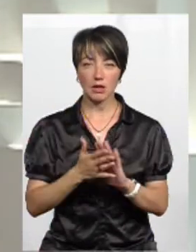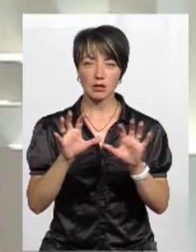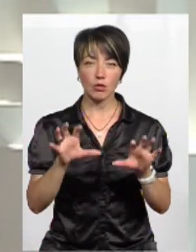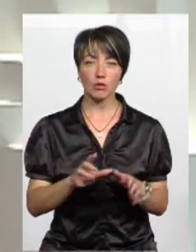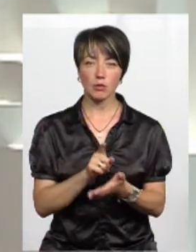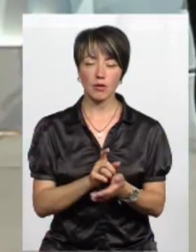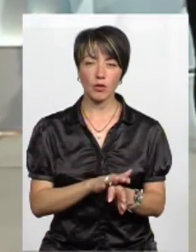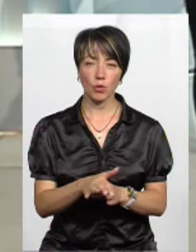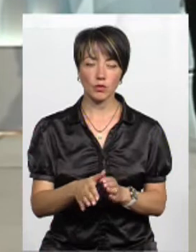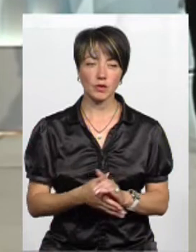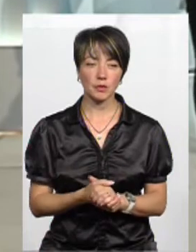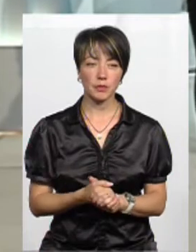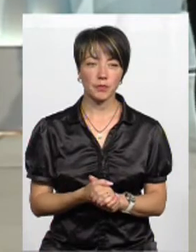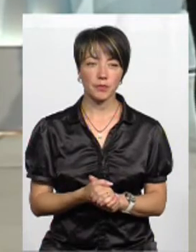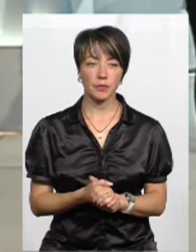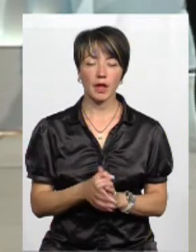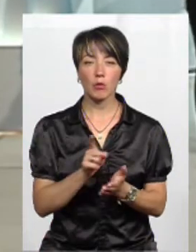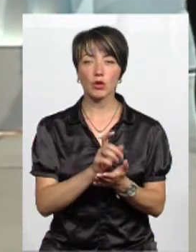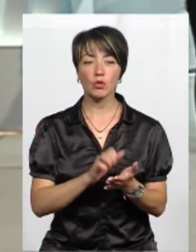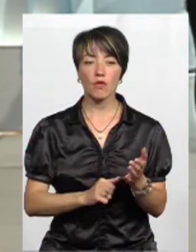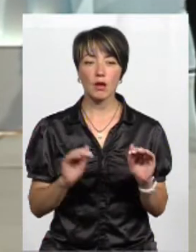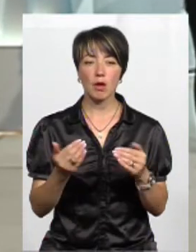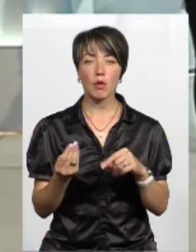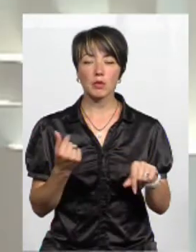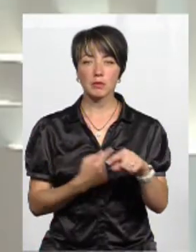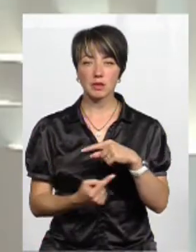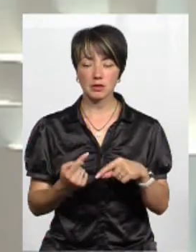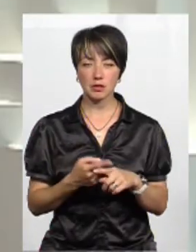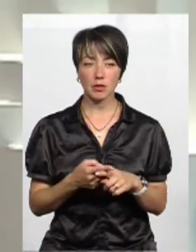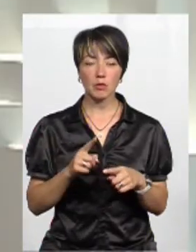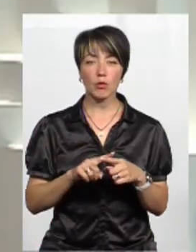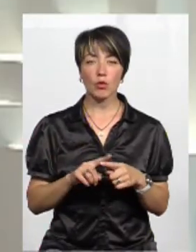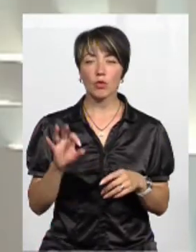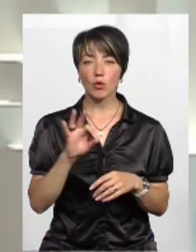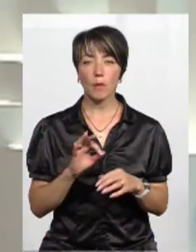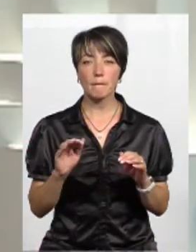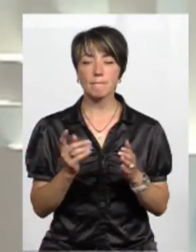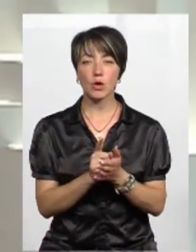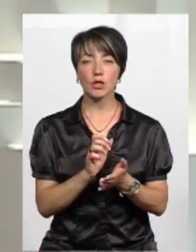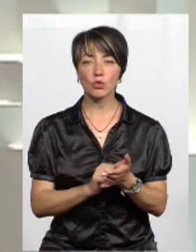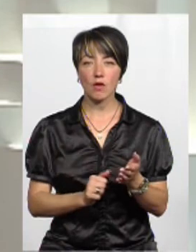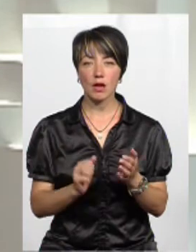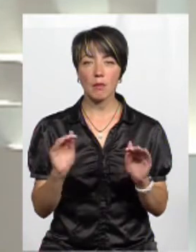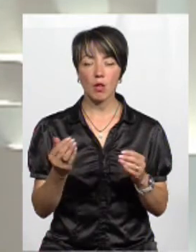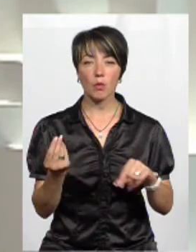закон, ми маємо його виконувати. А оподаткування малого підприємства? Щодо оподаткування малого підприємства,